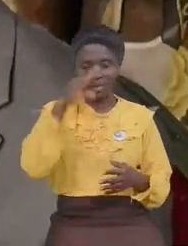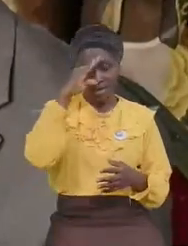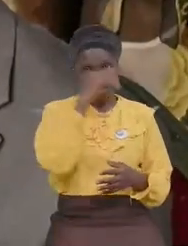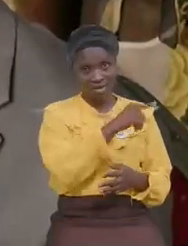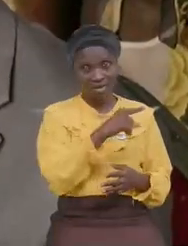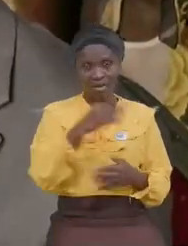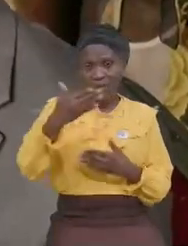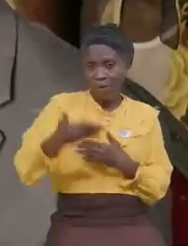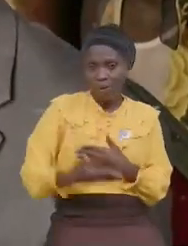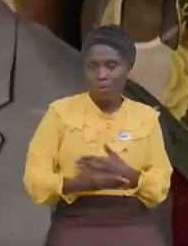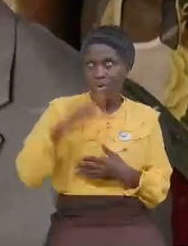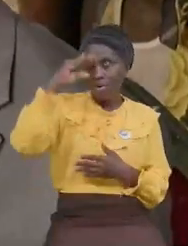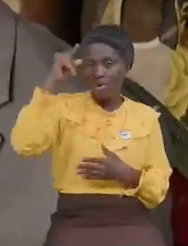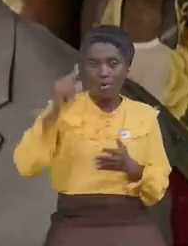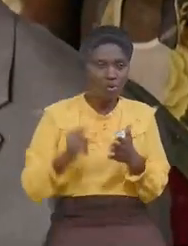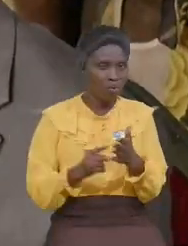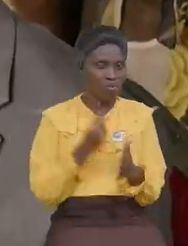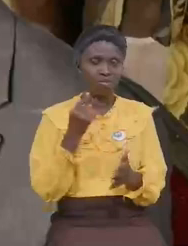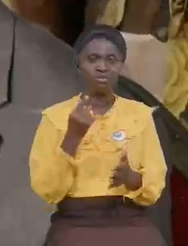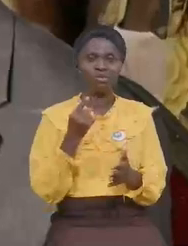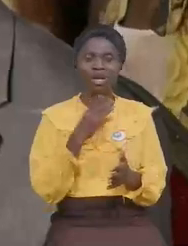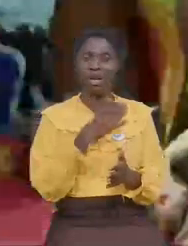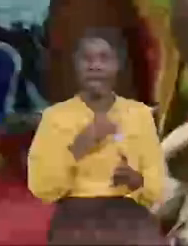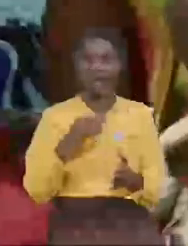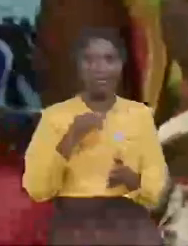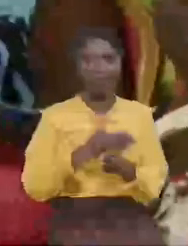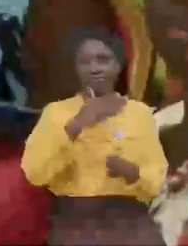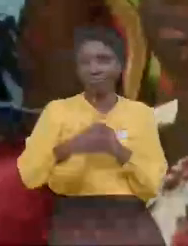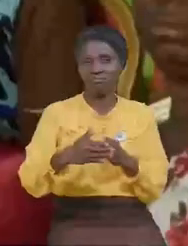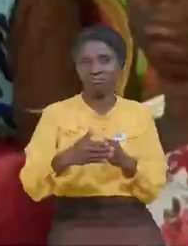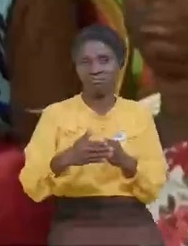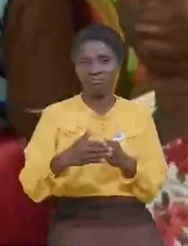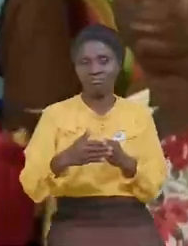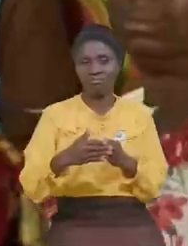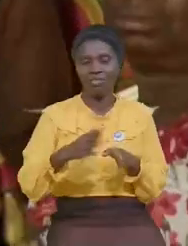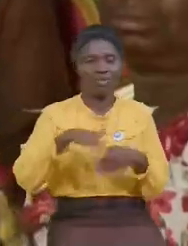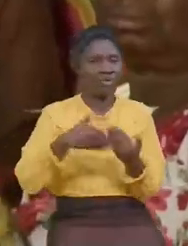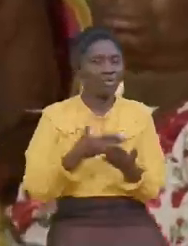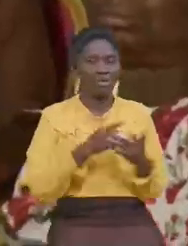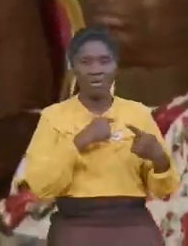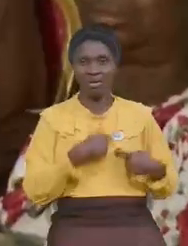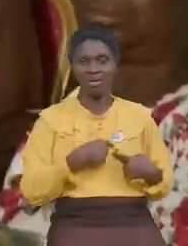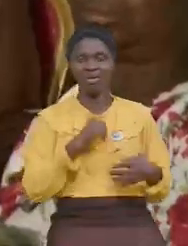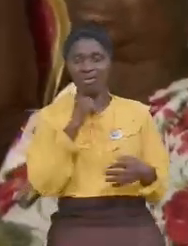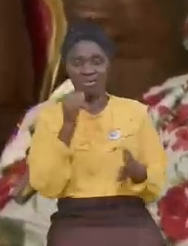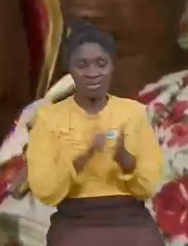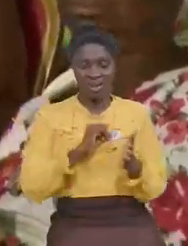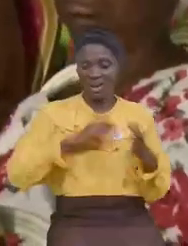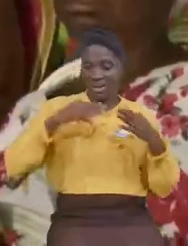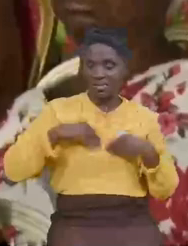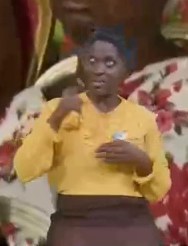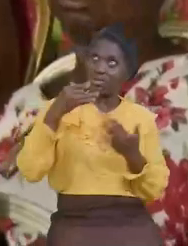Il a reçu une fois pour de bon. Pas que je te reçois maintenant et puis je vais